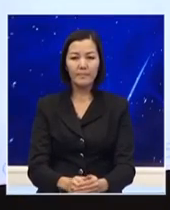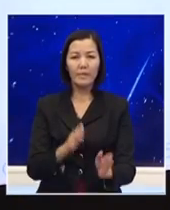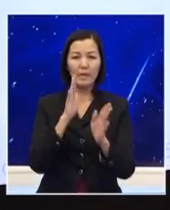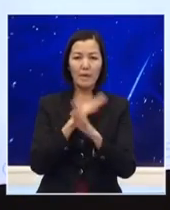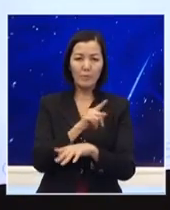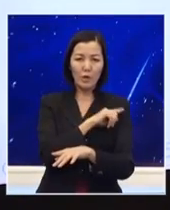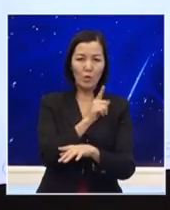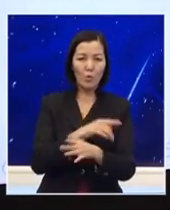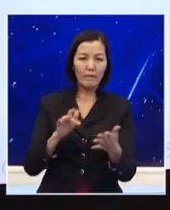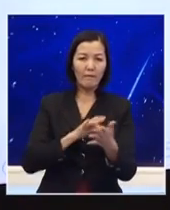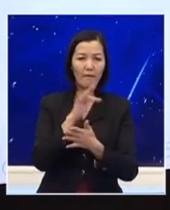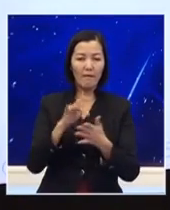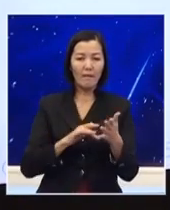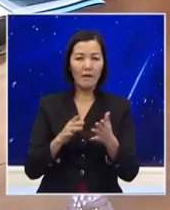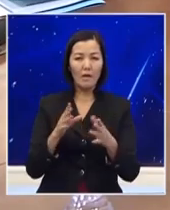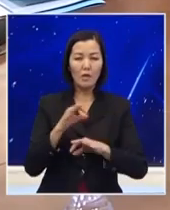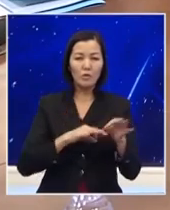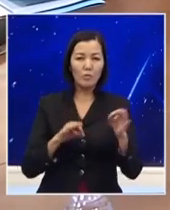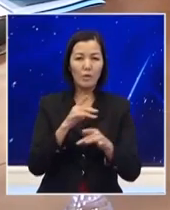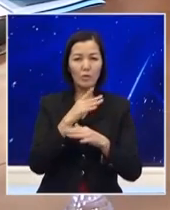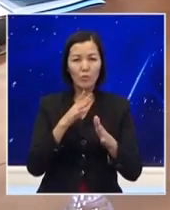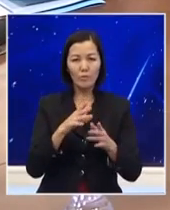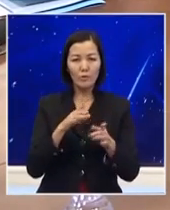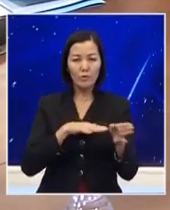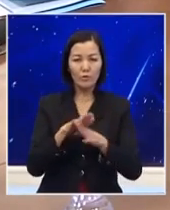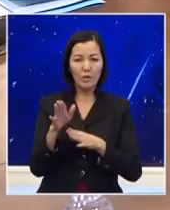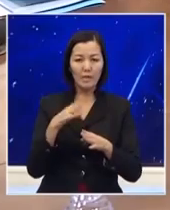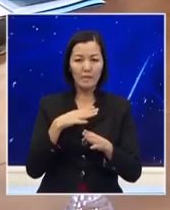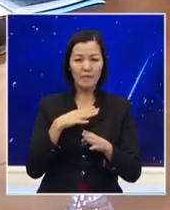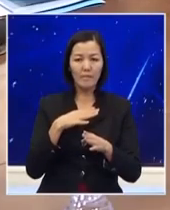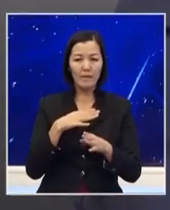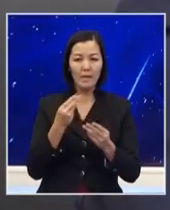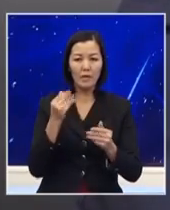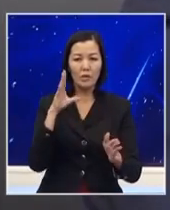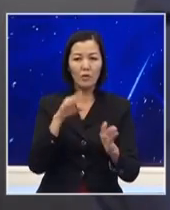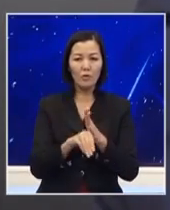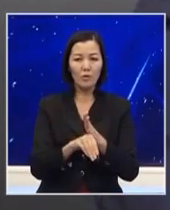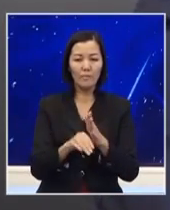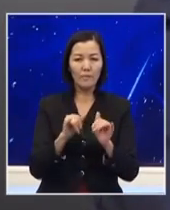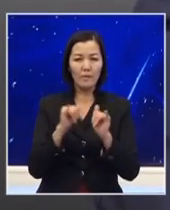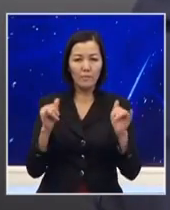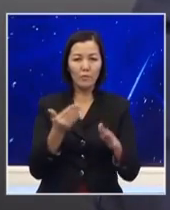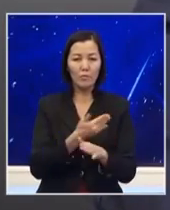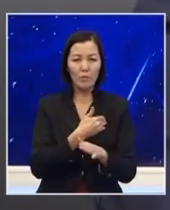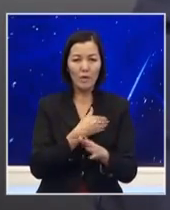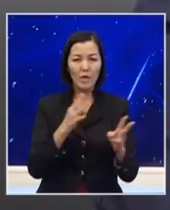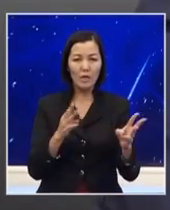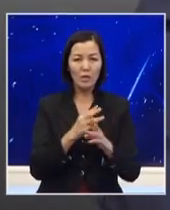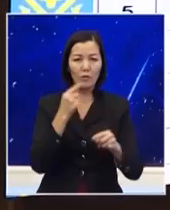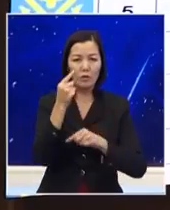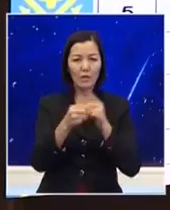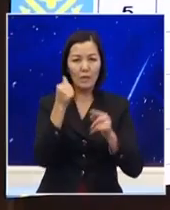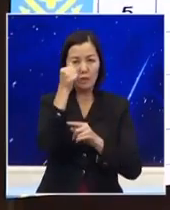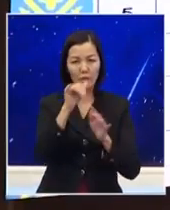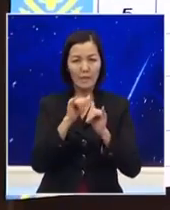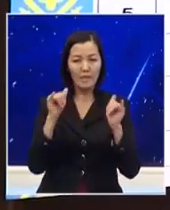Қапшағай қуатты қала аймақтағы инвест жобалардың дені осында жүзеге асырылып жатыр. Қаржы құйып ісін ілгерілетуге ниеттілер қатары келер жылы да